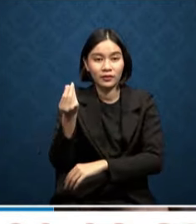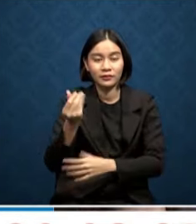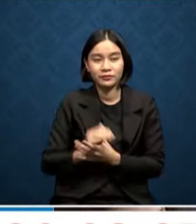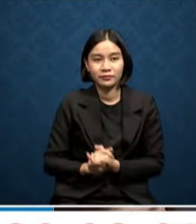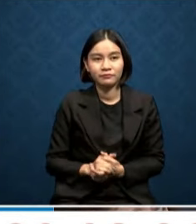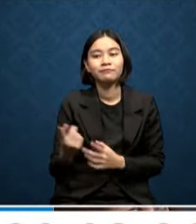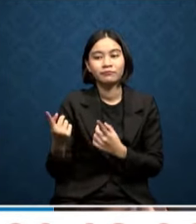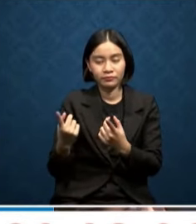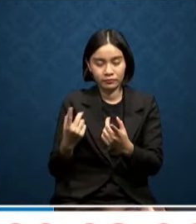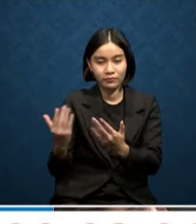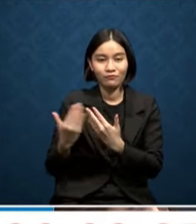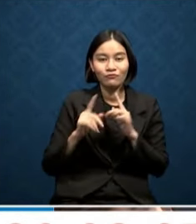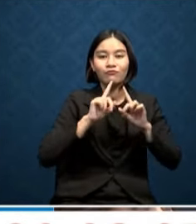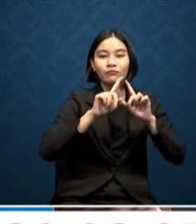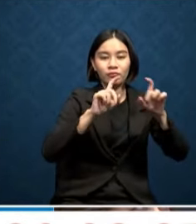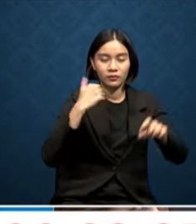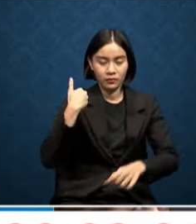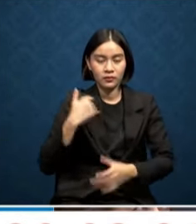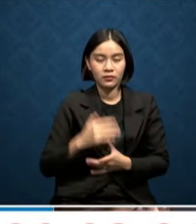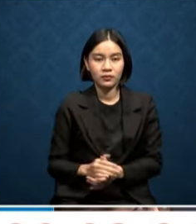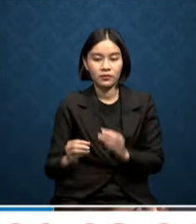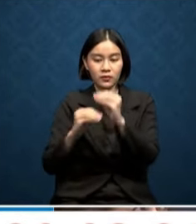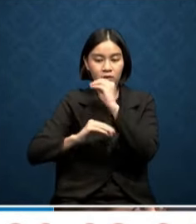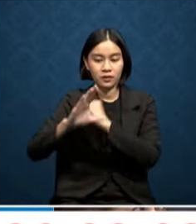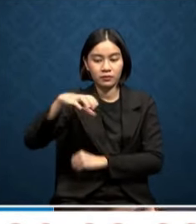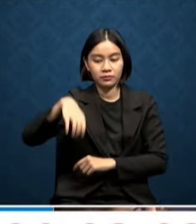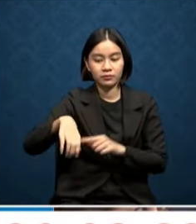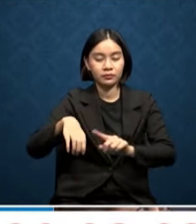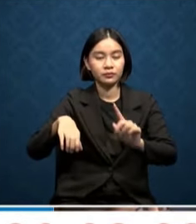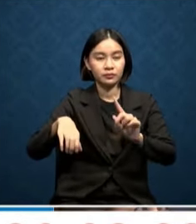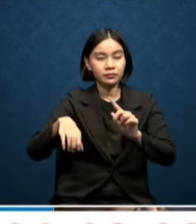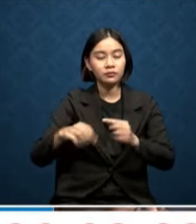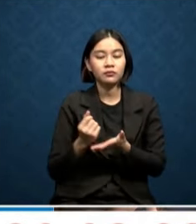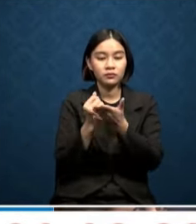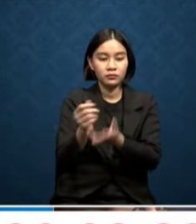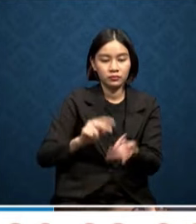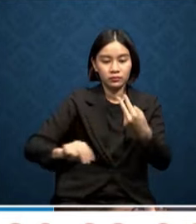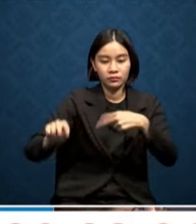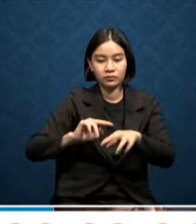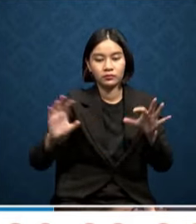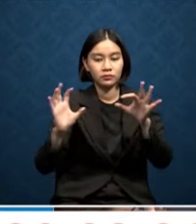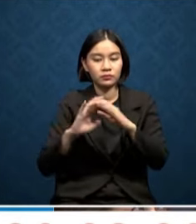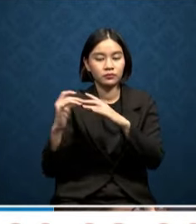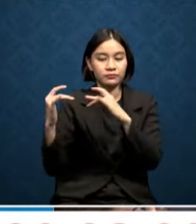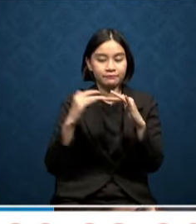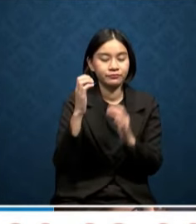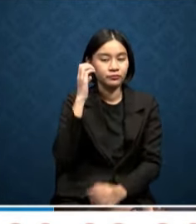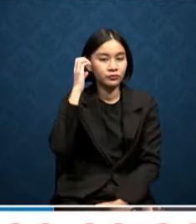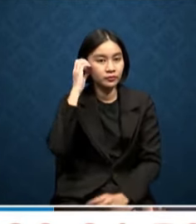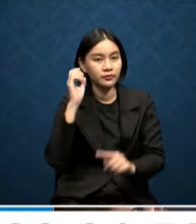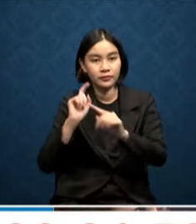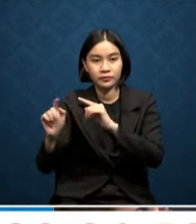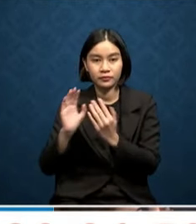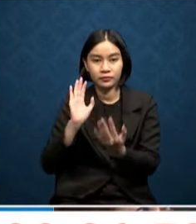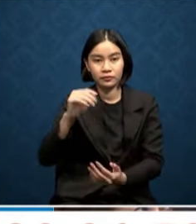คะสอบถามมาเดนคิดว่ากสทชเนี่ยเป็นหน่วยงานที่จะดูแลเรื่องการสื่อสารโทรคมนาคม